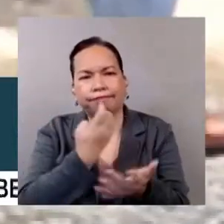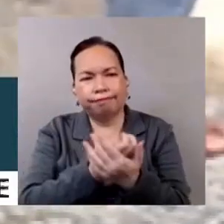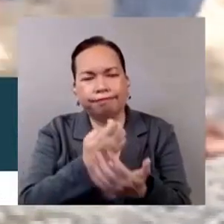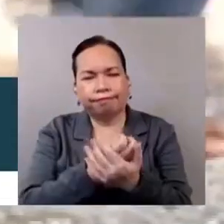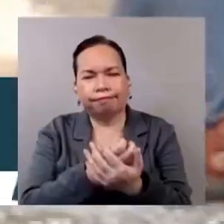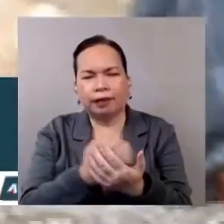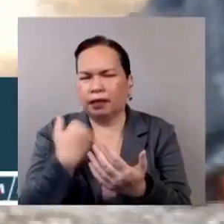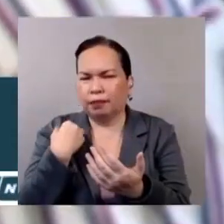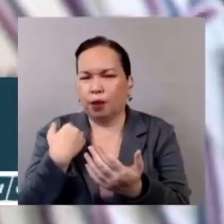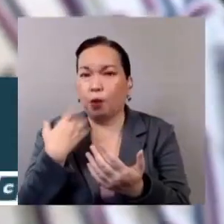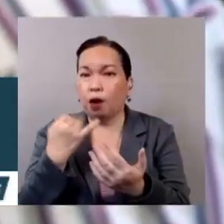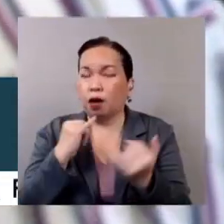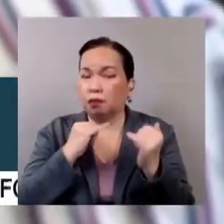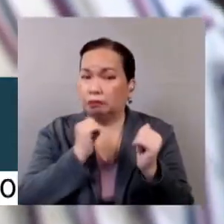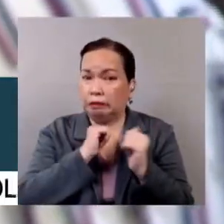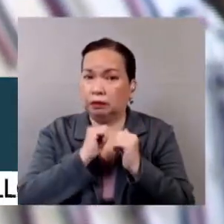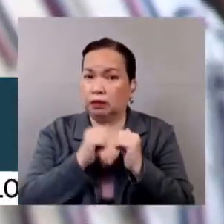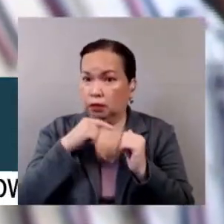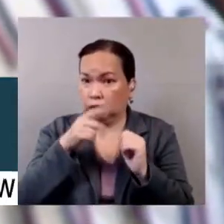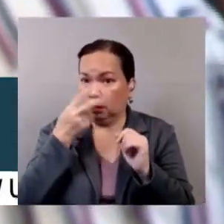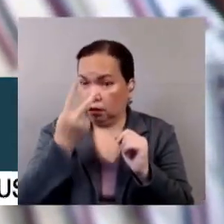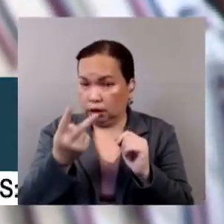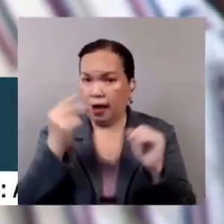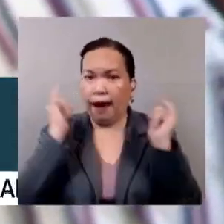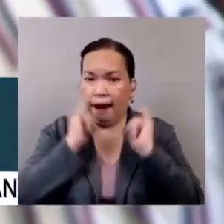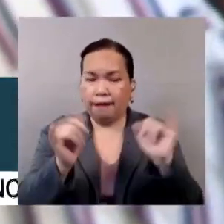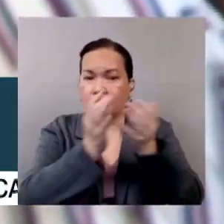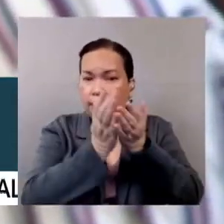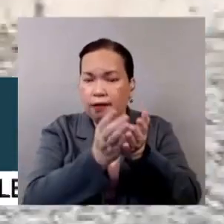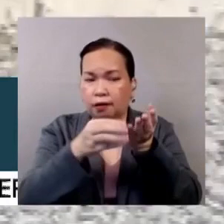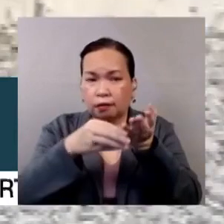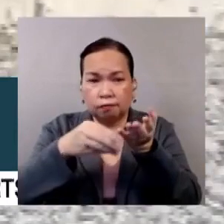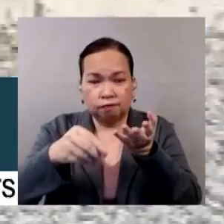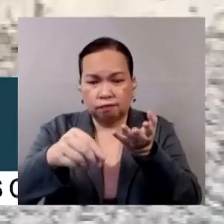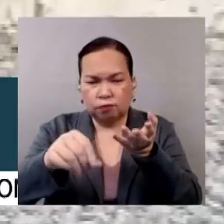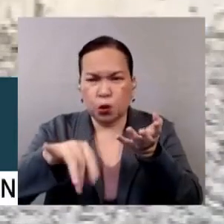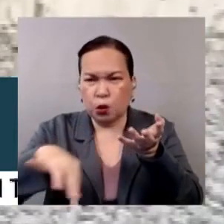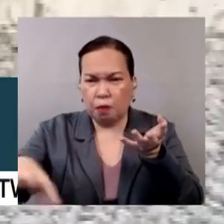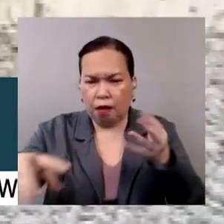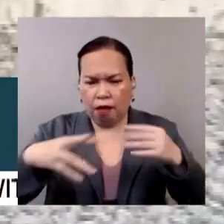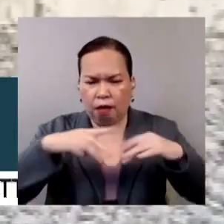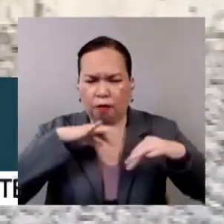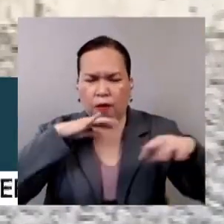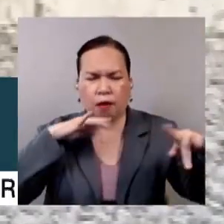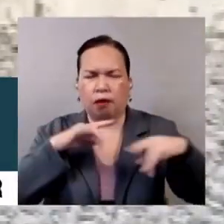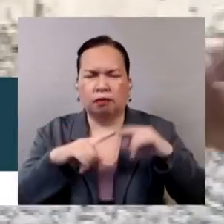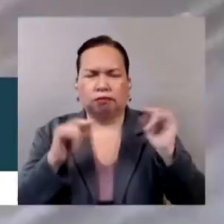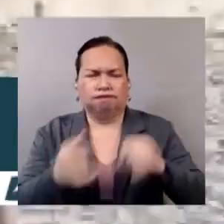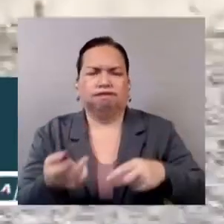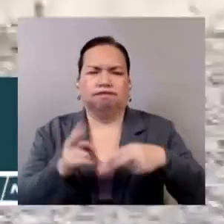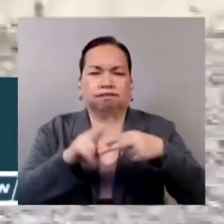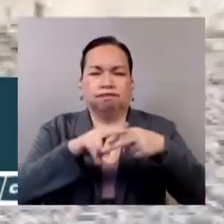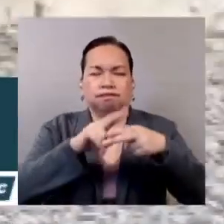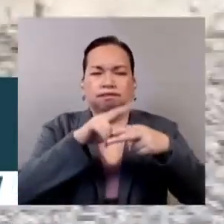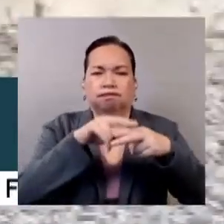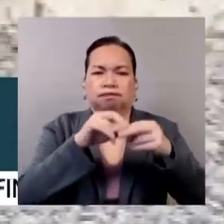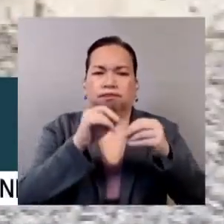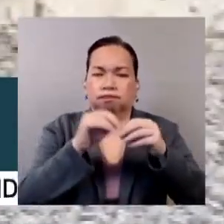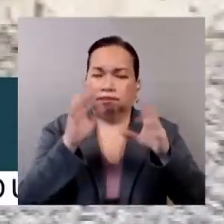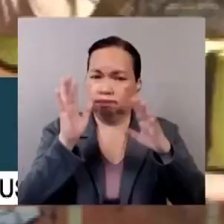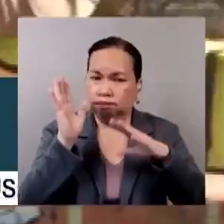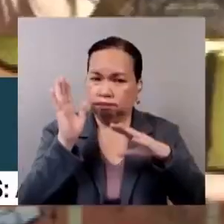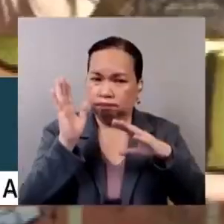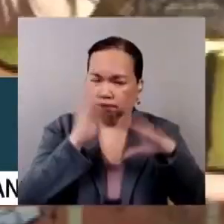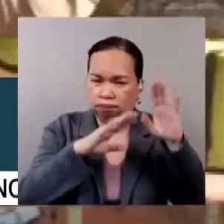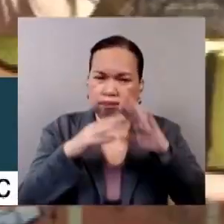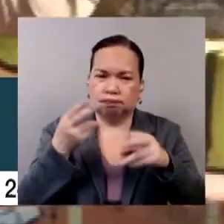Kasi habang nandyan yung oil spill, lumalaki siya na lumalaki yung damages and lumalaki yung problema namin. Siyempre, wala kaming